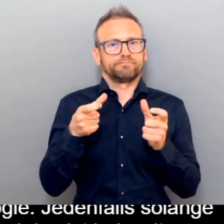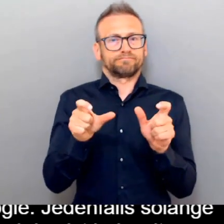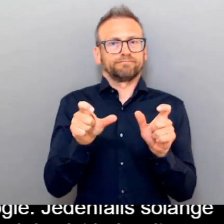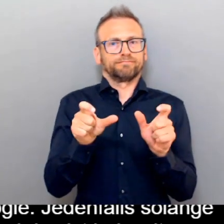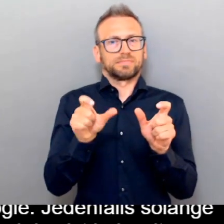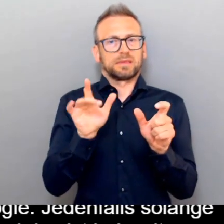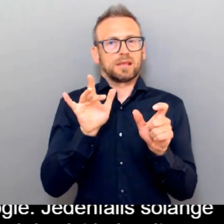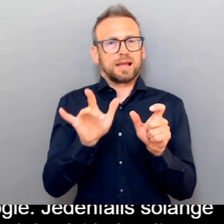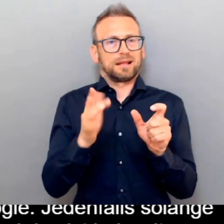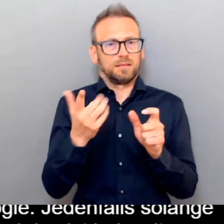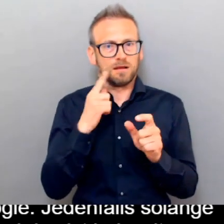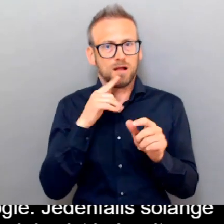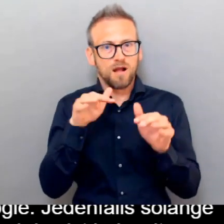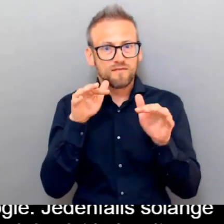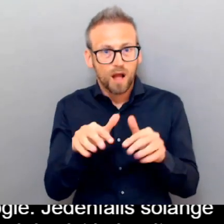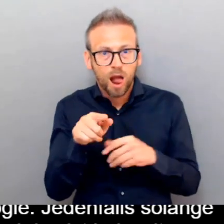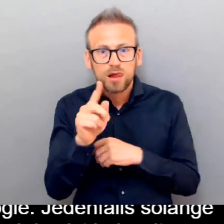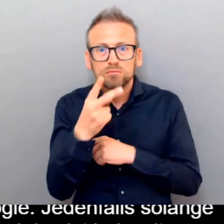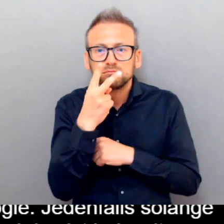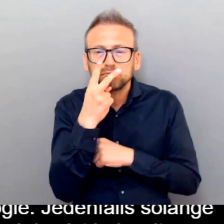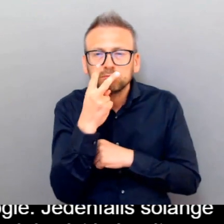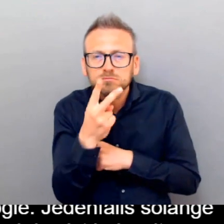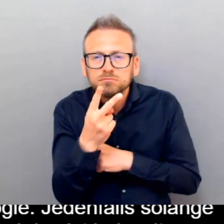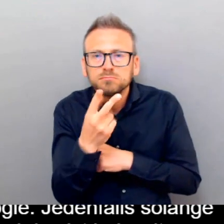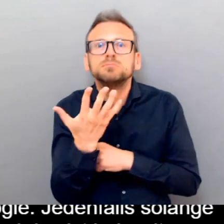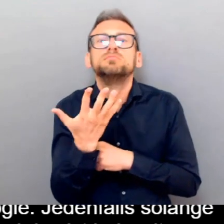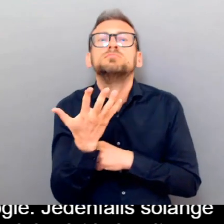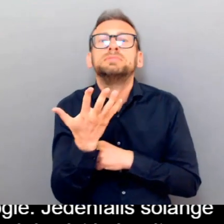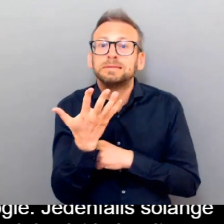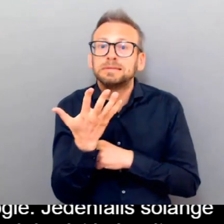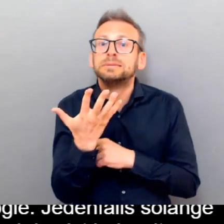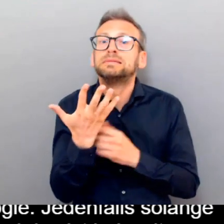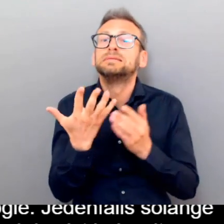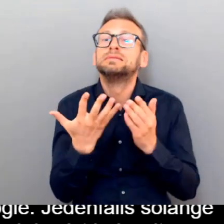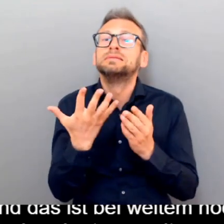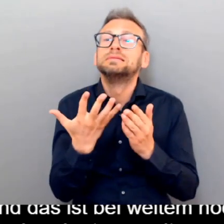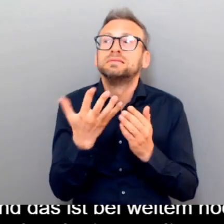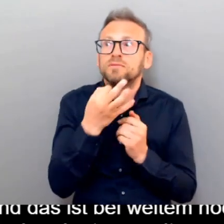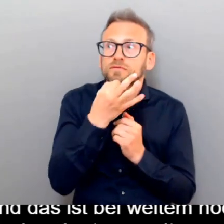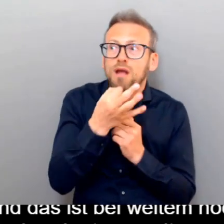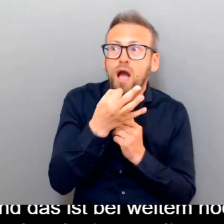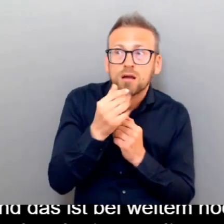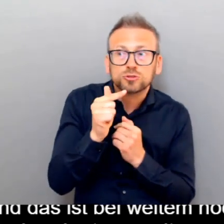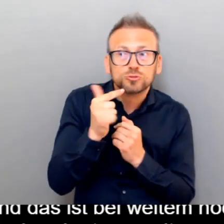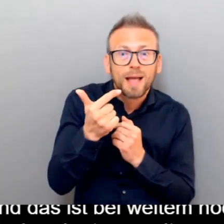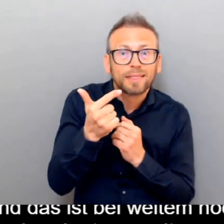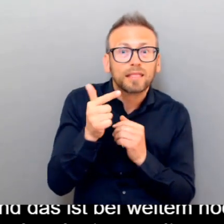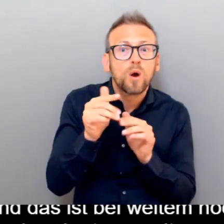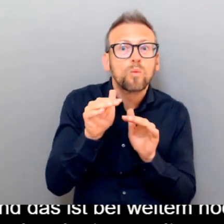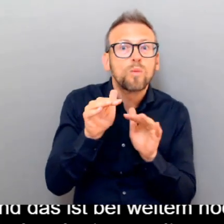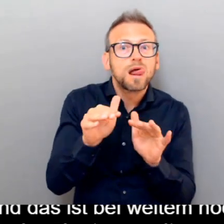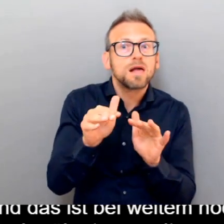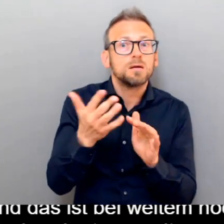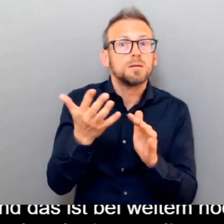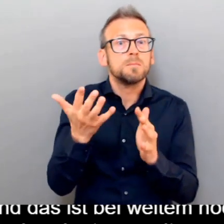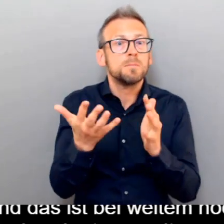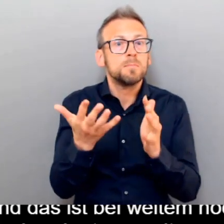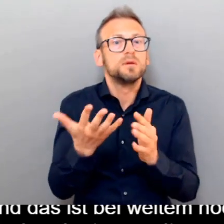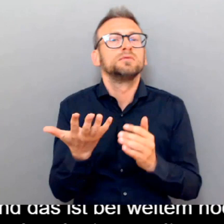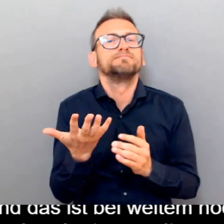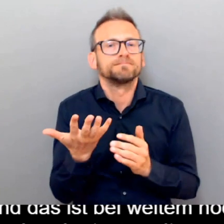Bürger ab. Ob sie eben Abstand hält, ob sie die Kontakte, soweit es geht, vermeidet, ob man